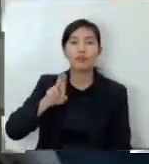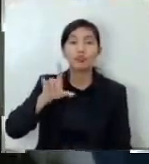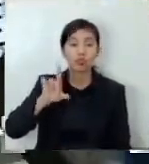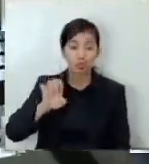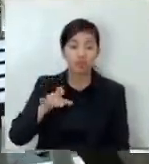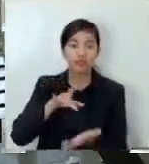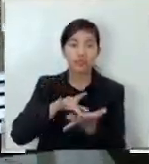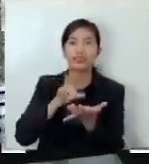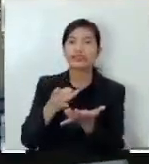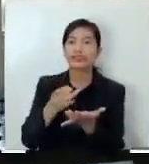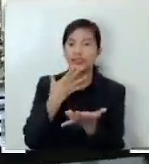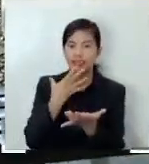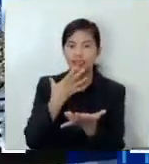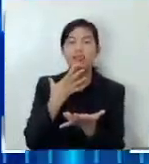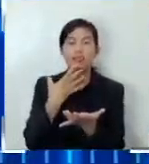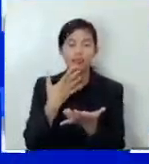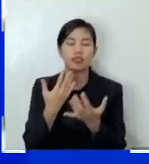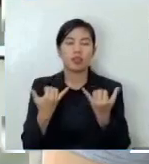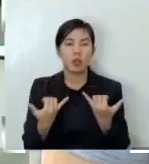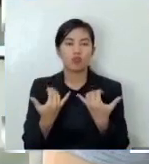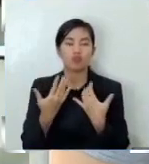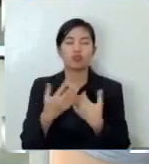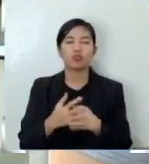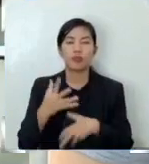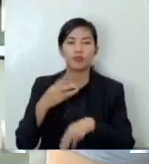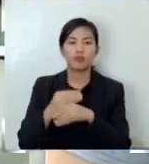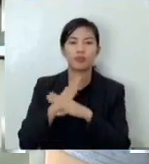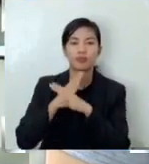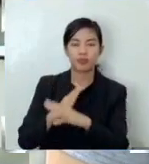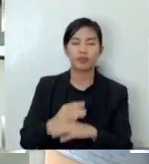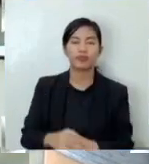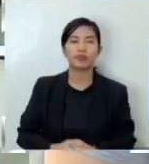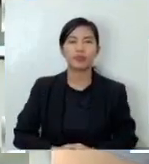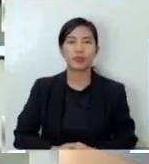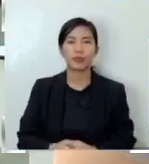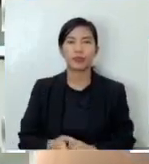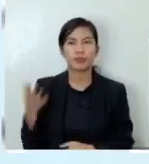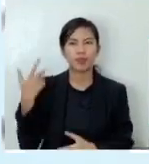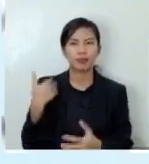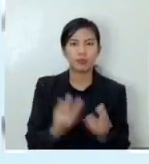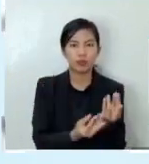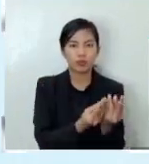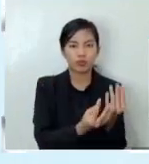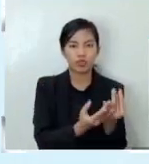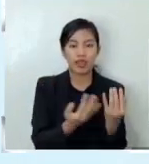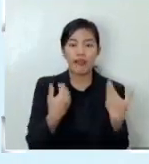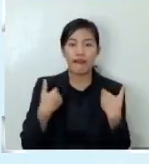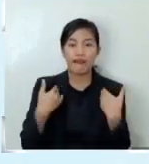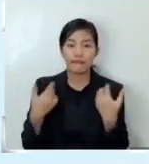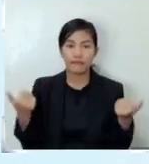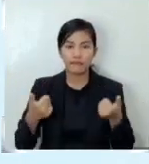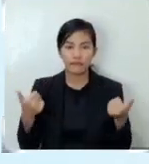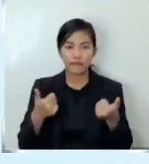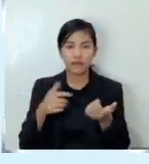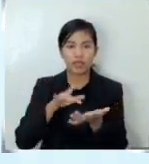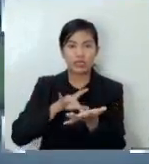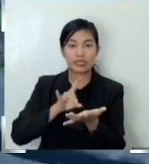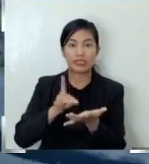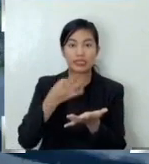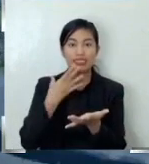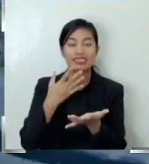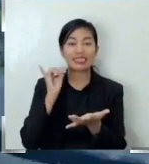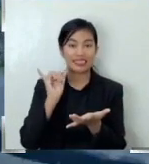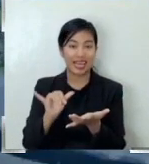ngayon. Laging pakulo. Meron naman tayong palang ganito. Ang pag-inom ng Lagundi